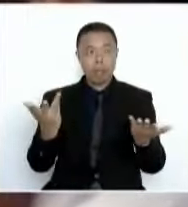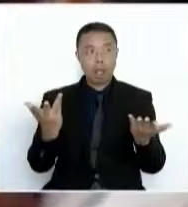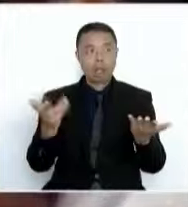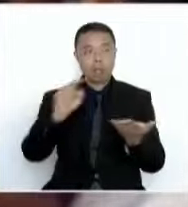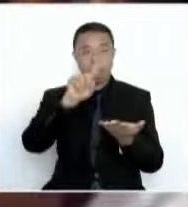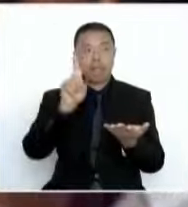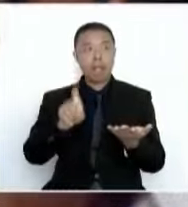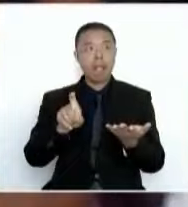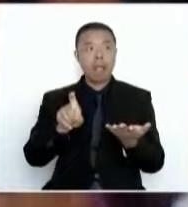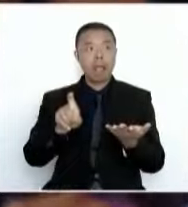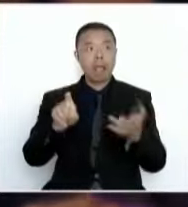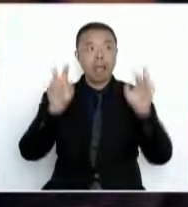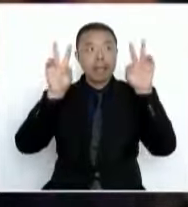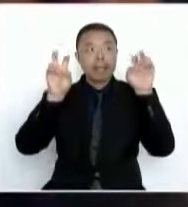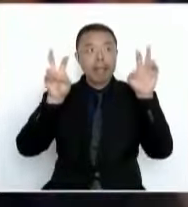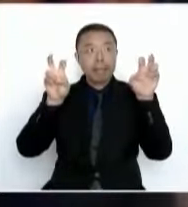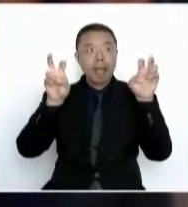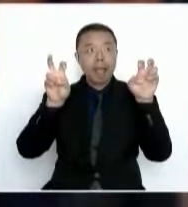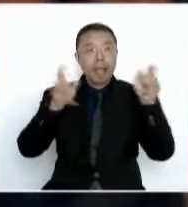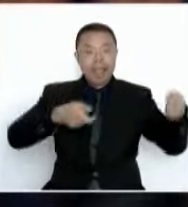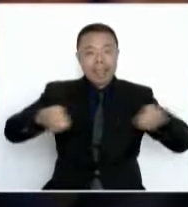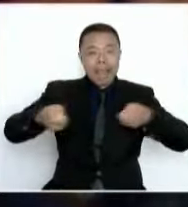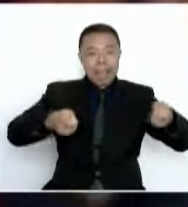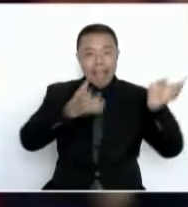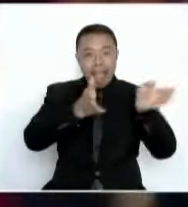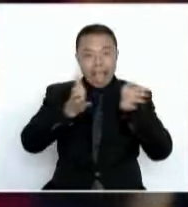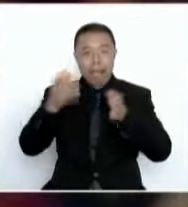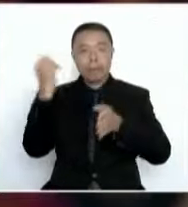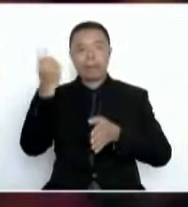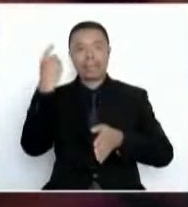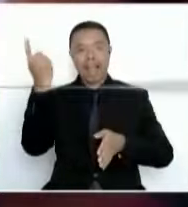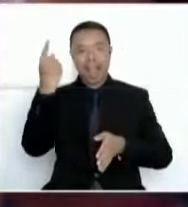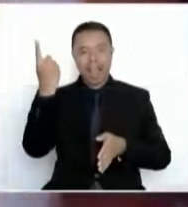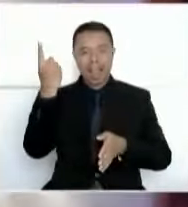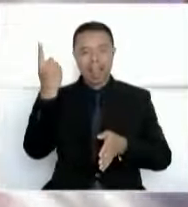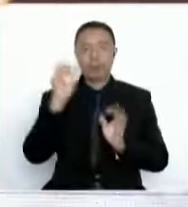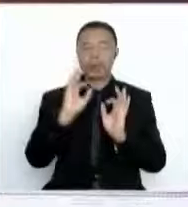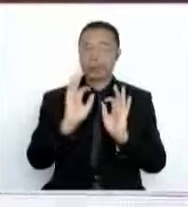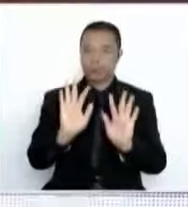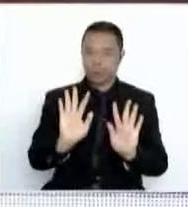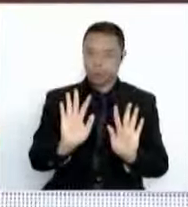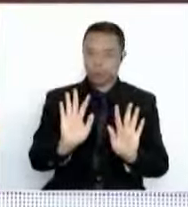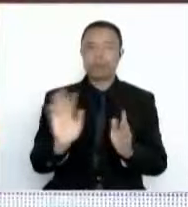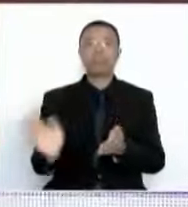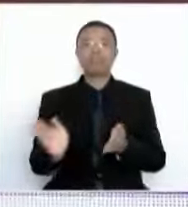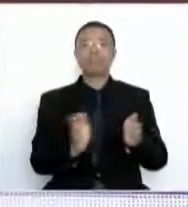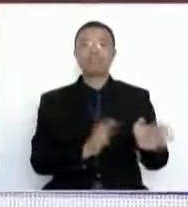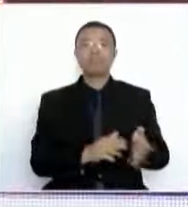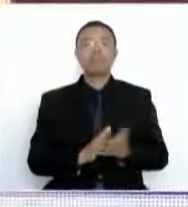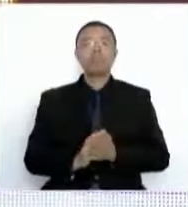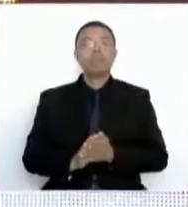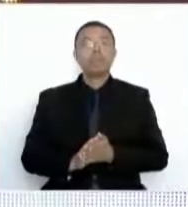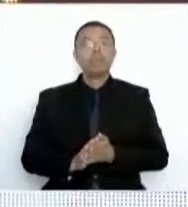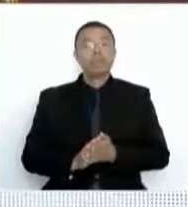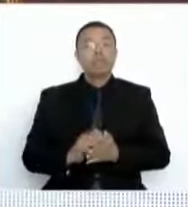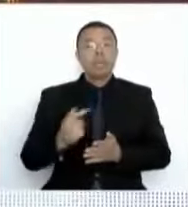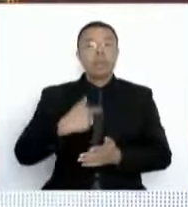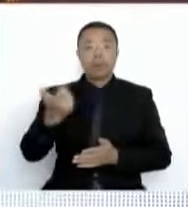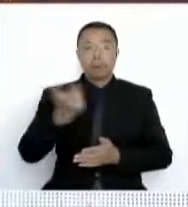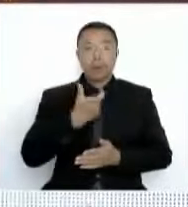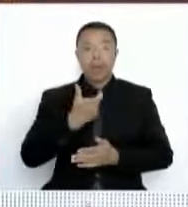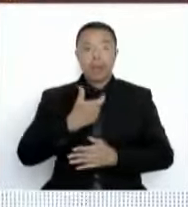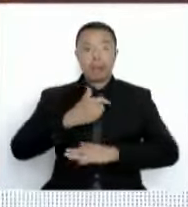kamera temanya adalah tata kelola pemerintahan baik selanjutnya kami akan mengundang